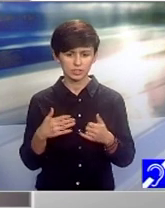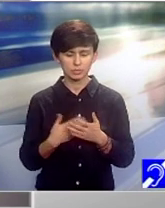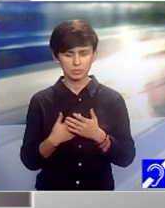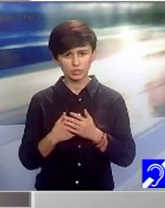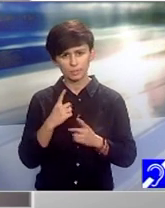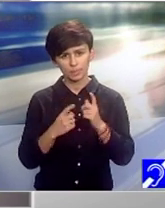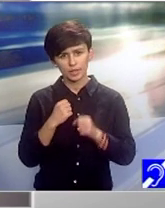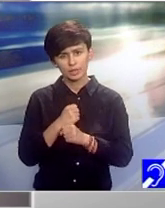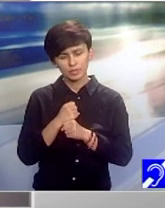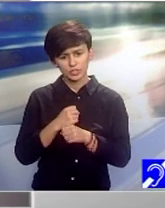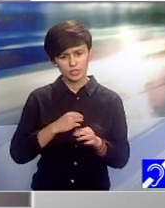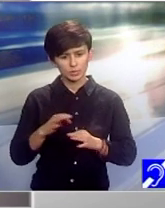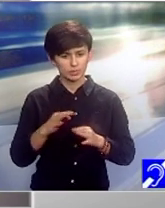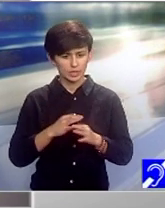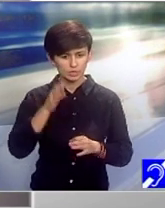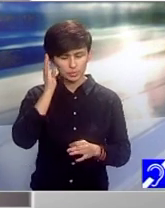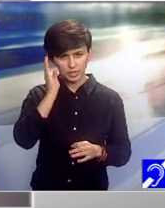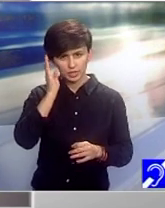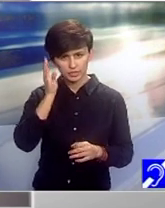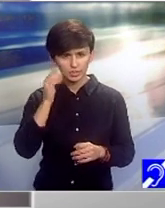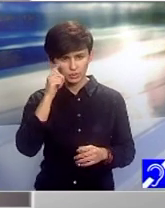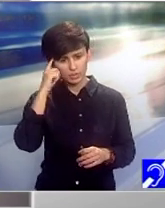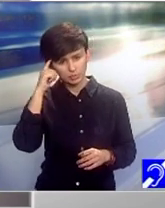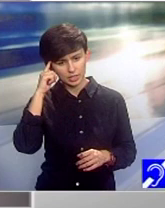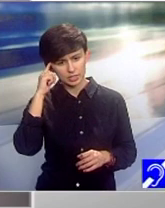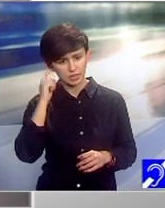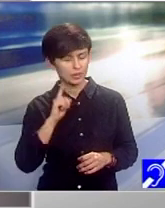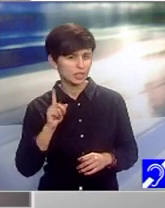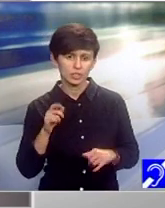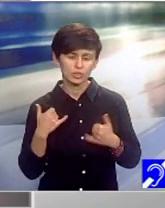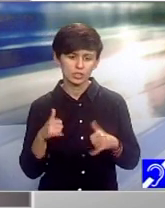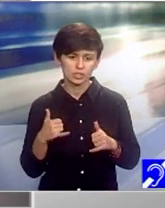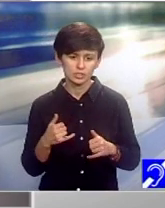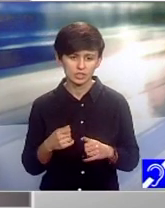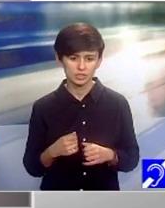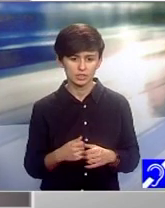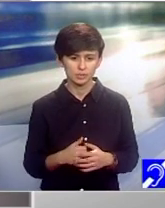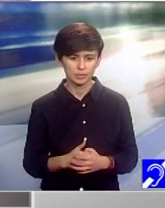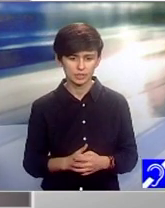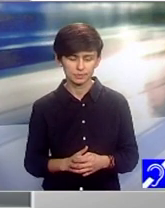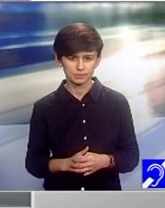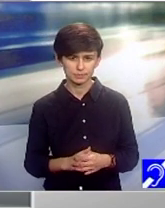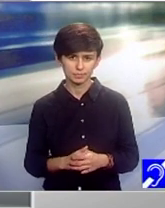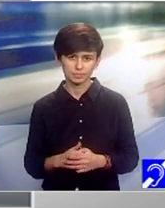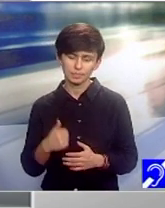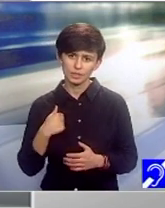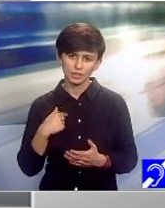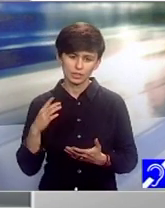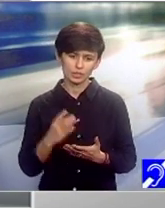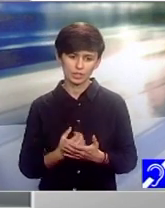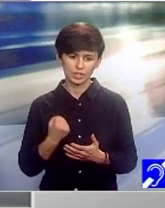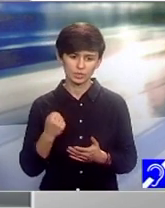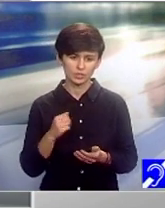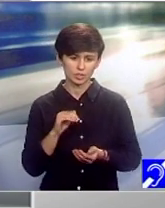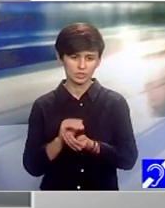pe viitor, pe un an sau poate pe 2 ani, mă gândeam că nu o să se întâmple. E mult mai bine să plănești pe termen scurt. Și în felul ăsta reușeam să